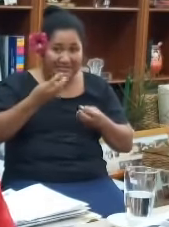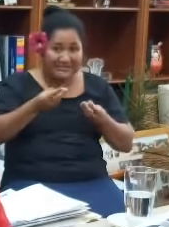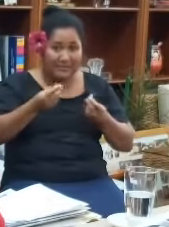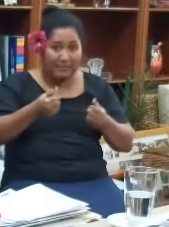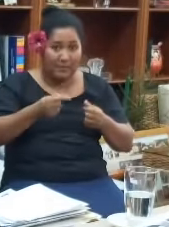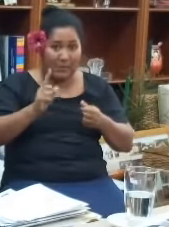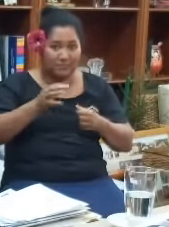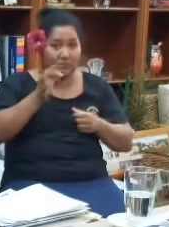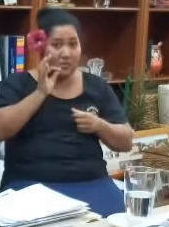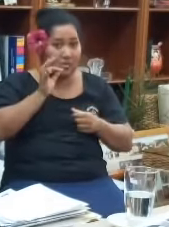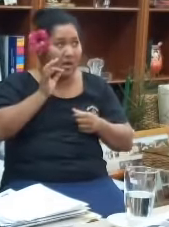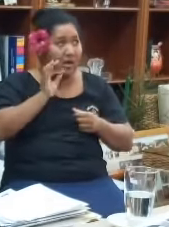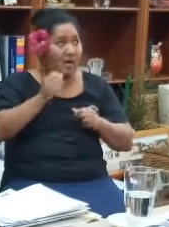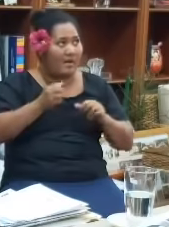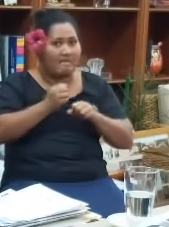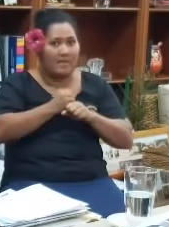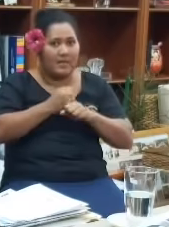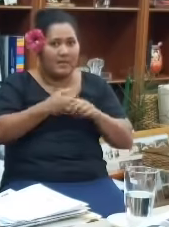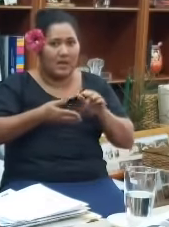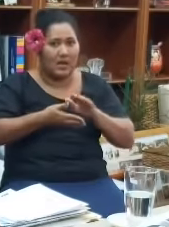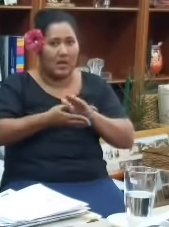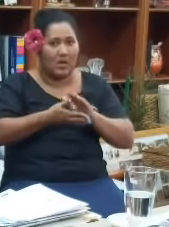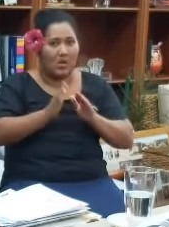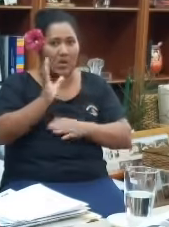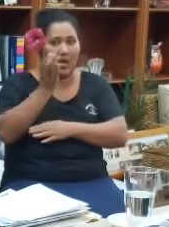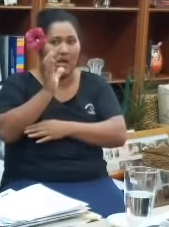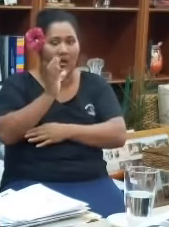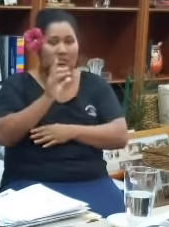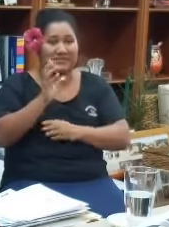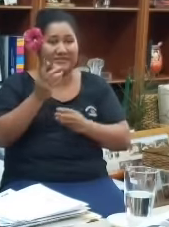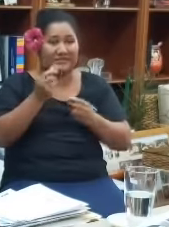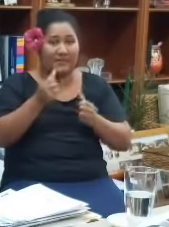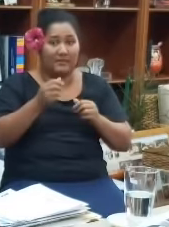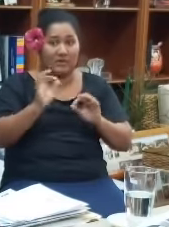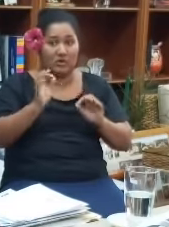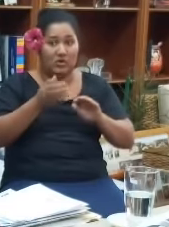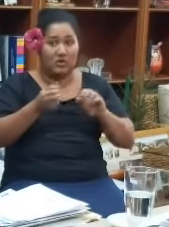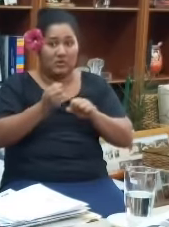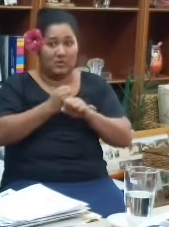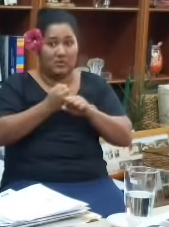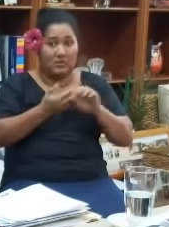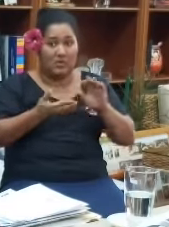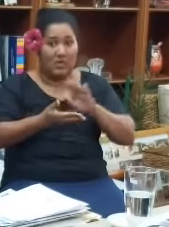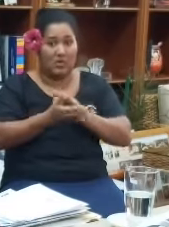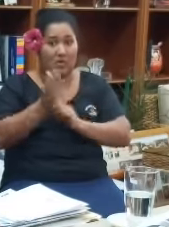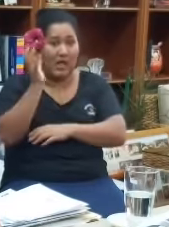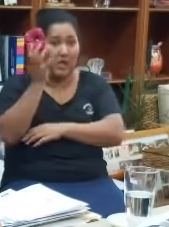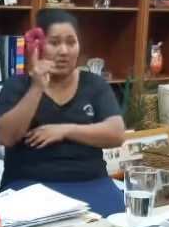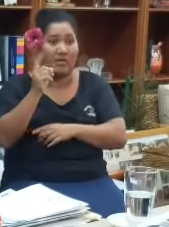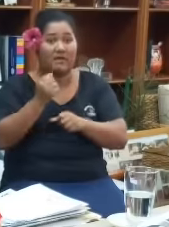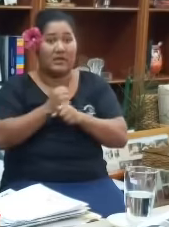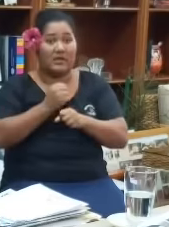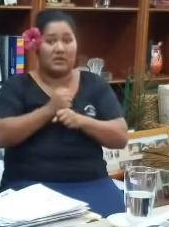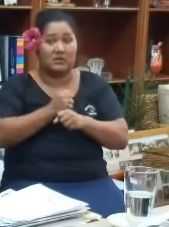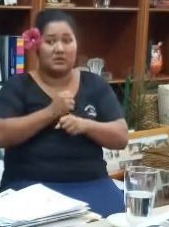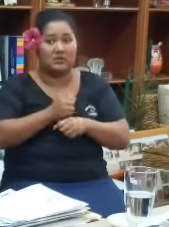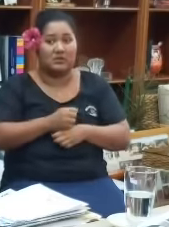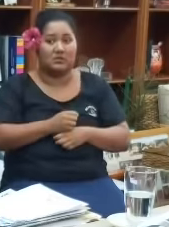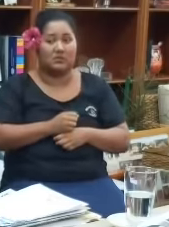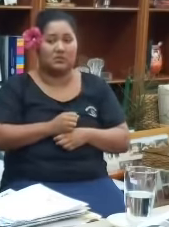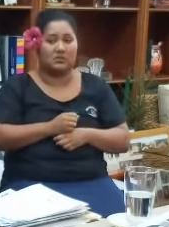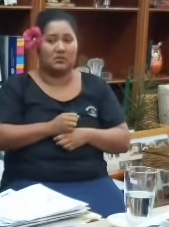lola e mo ko vi fa ko anga i si ka bo le fa la lola e fai lunga o